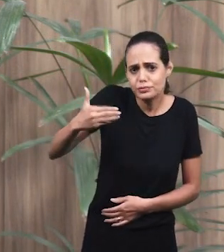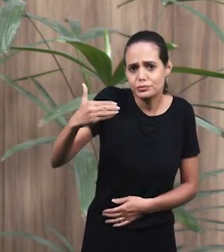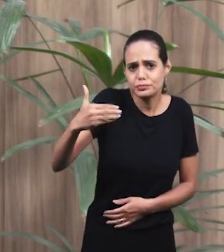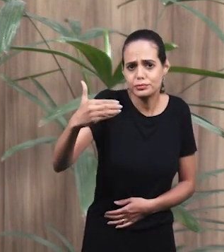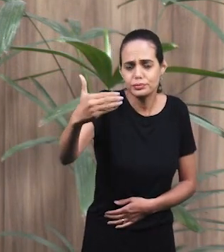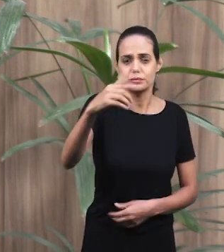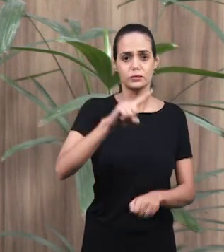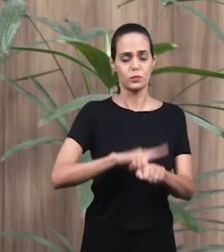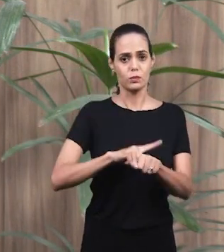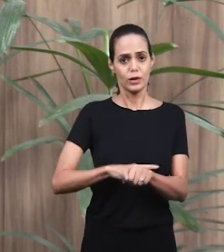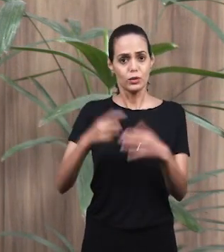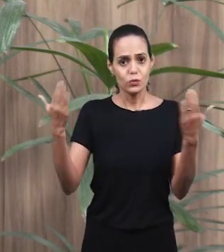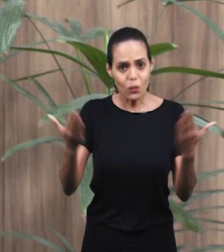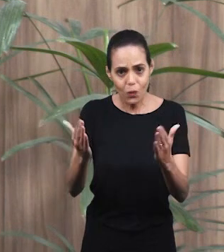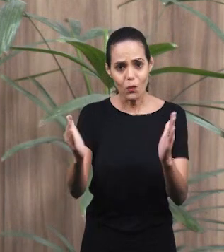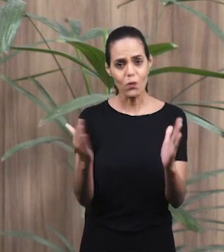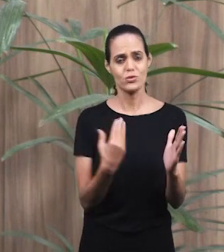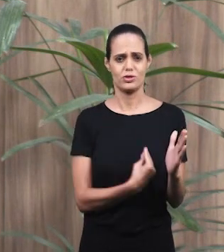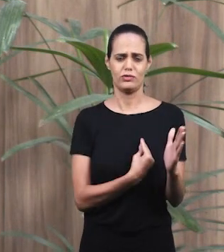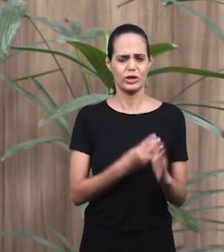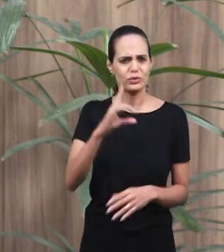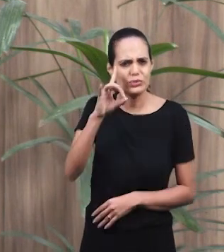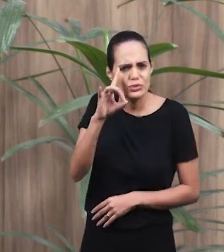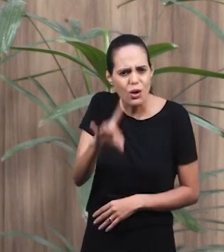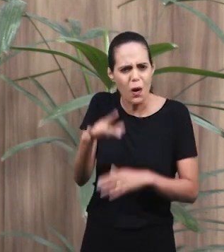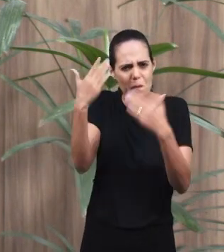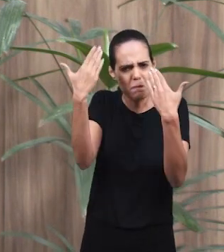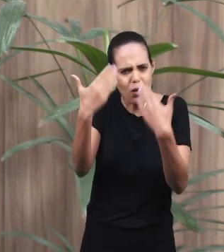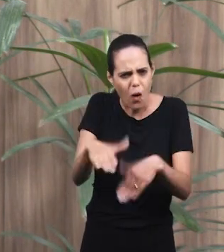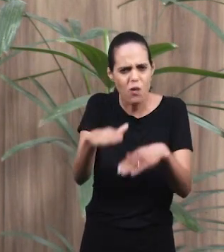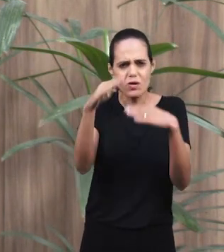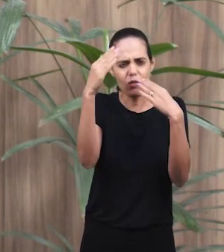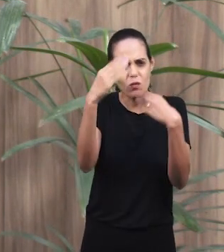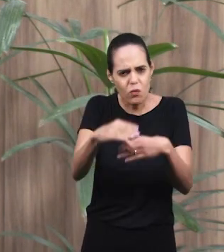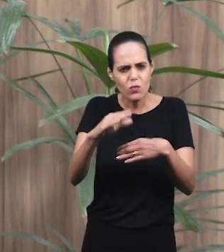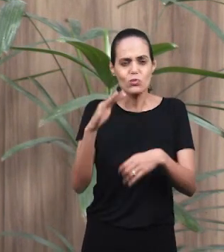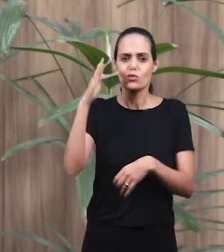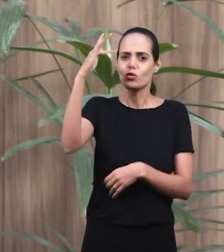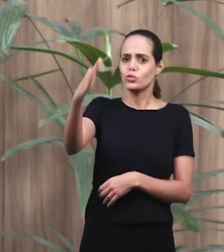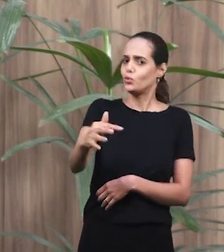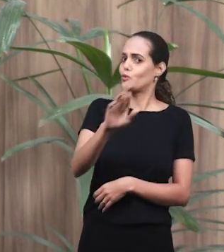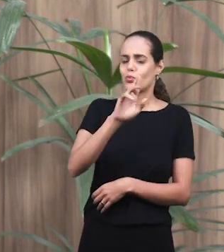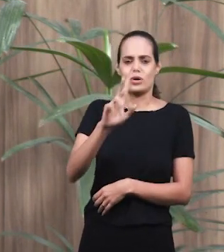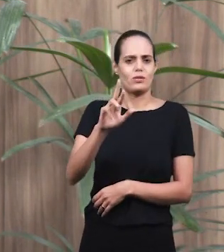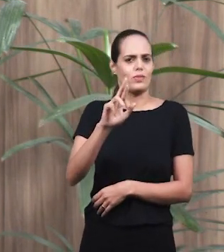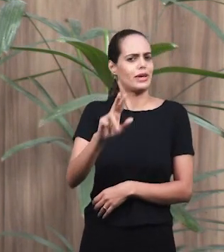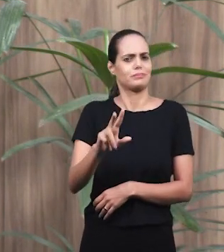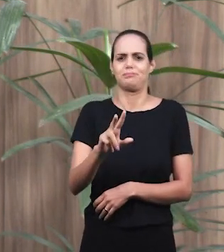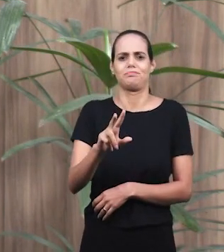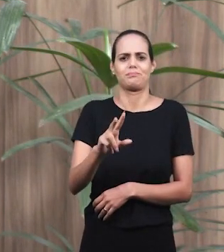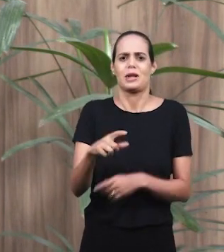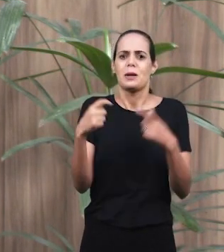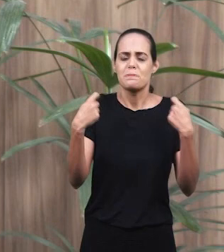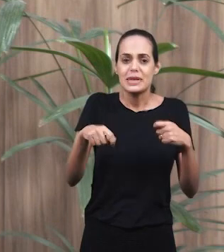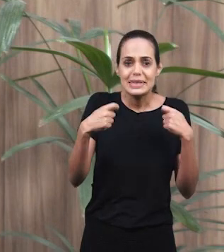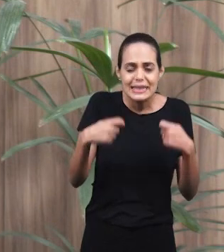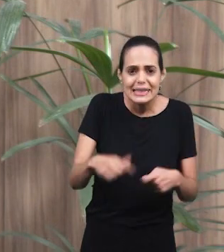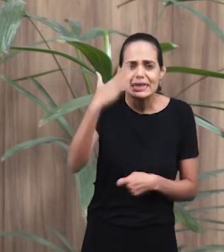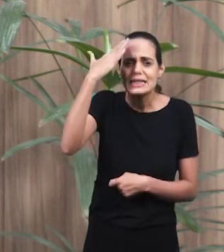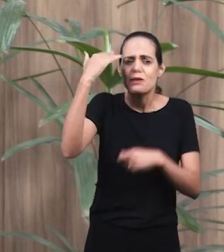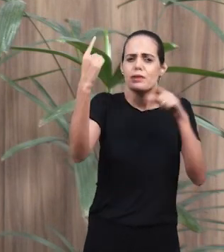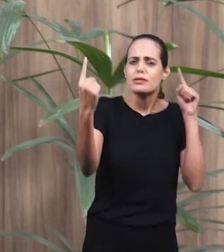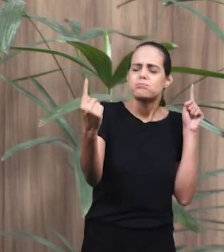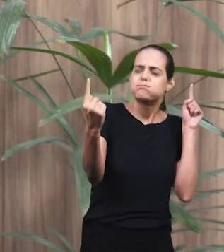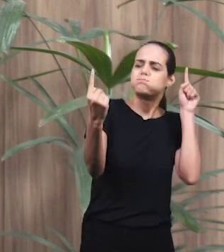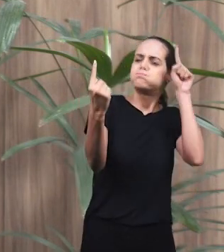le moment où ils vivent. Et pas seulement pour une épreuve ou un concours futur, mais il est nécessaire de savoir où vous voulez